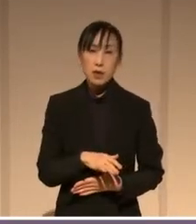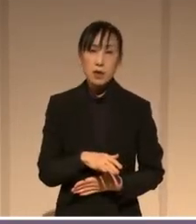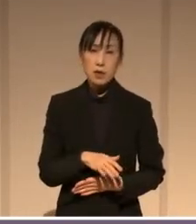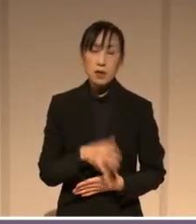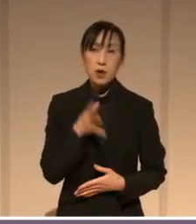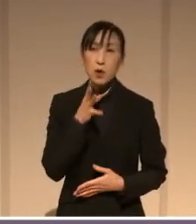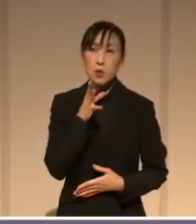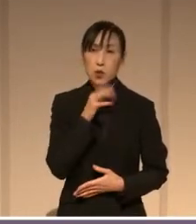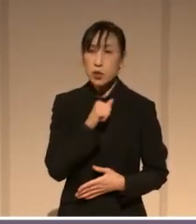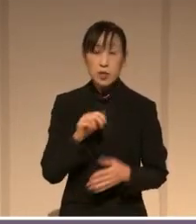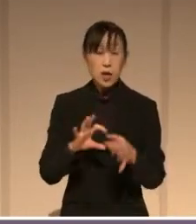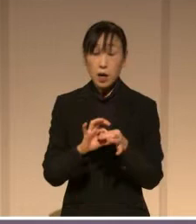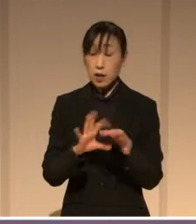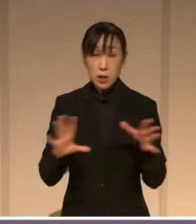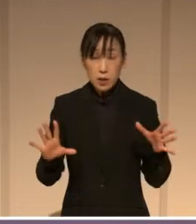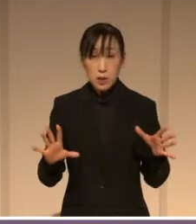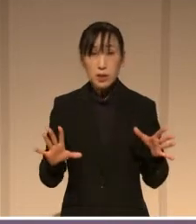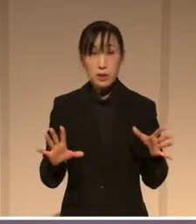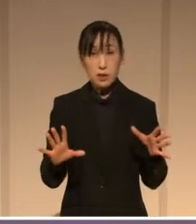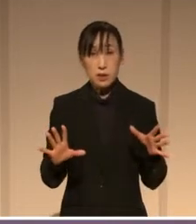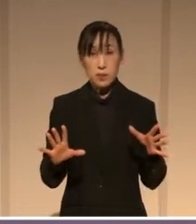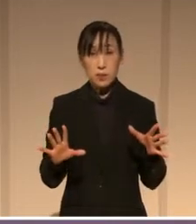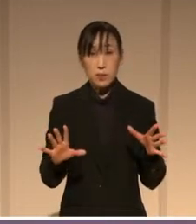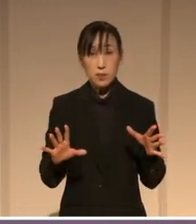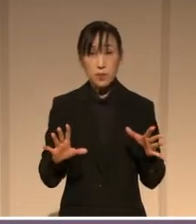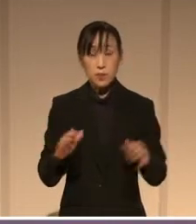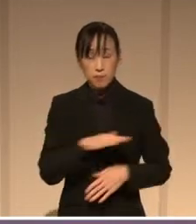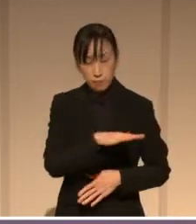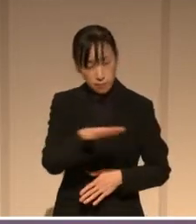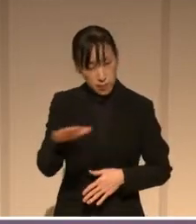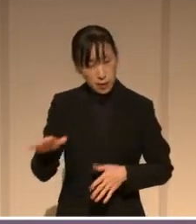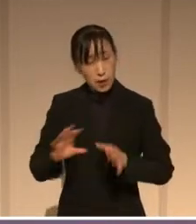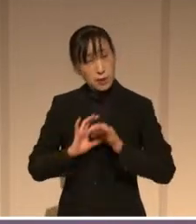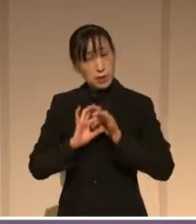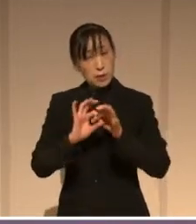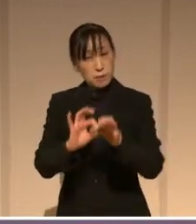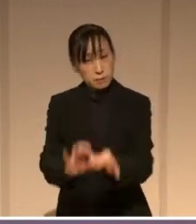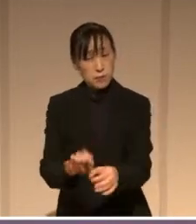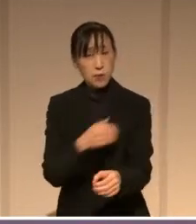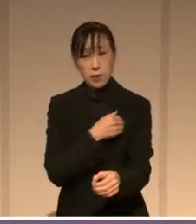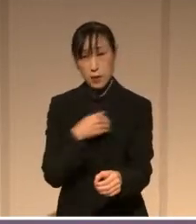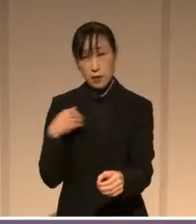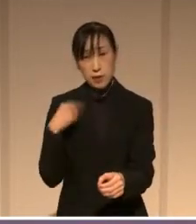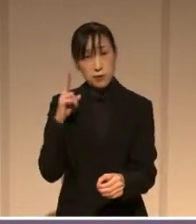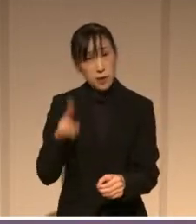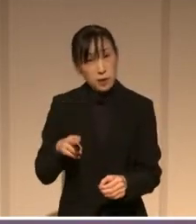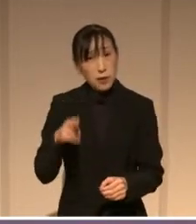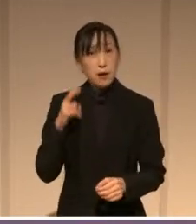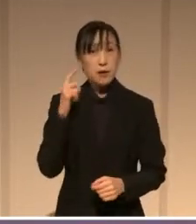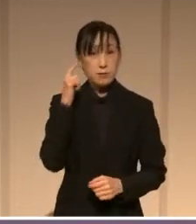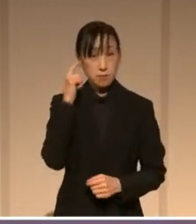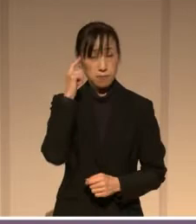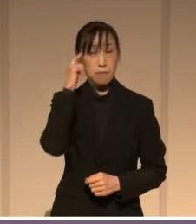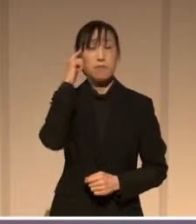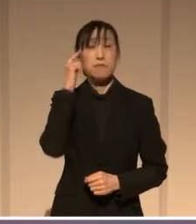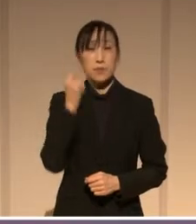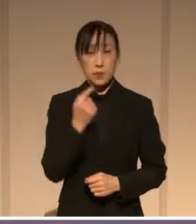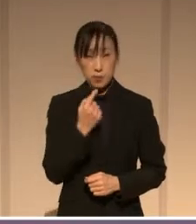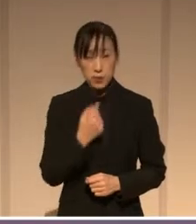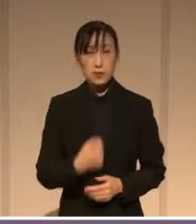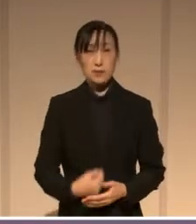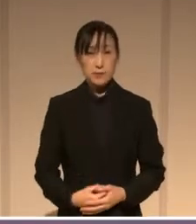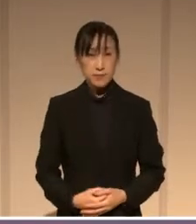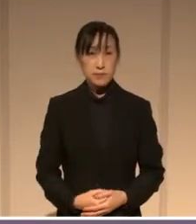なくいろんな方に届いたのかなというのは街中にいても高感じることがあります